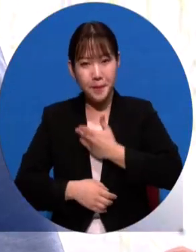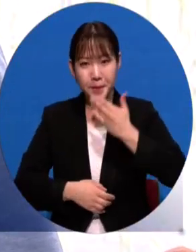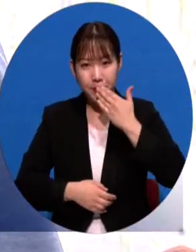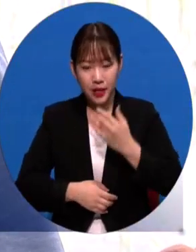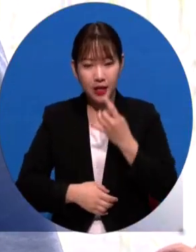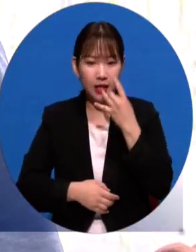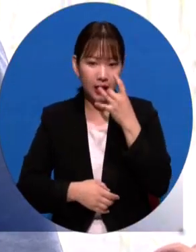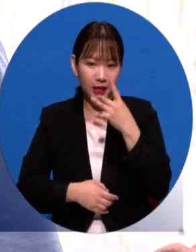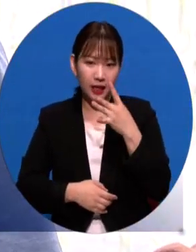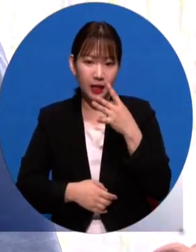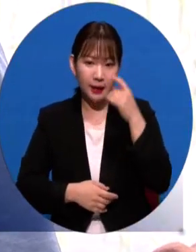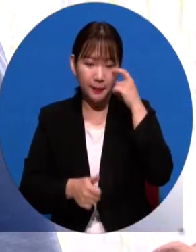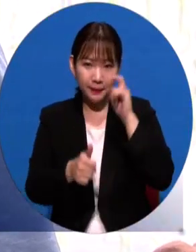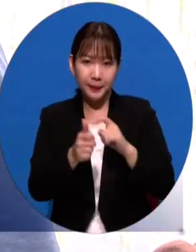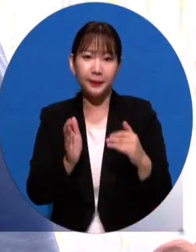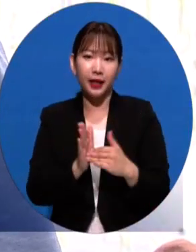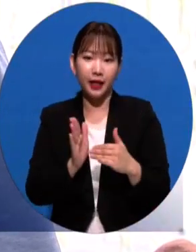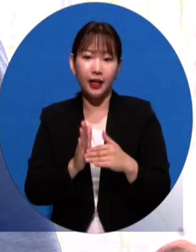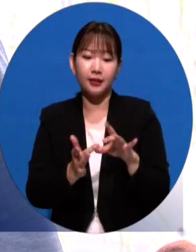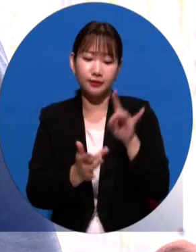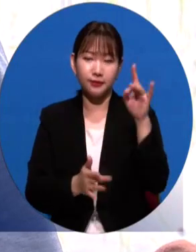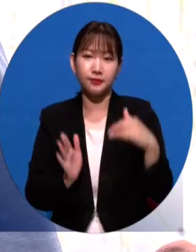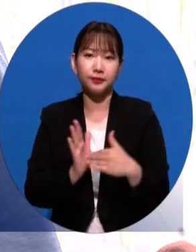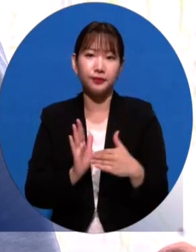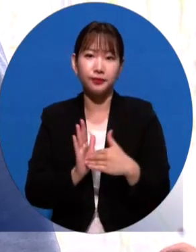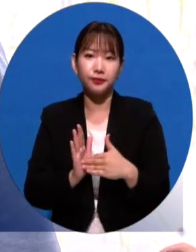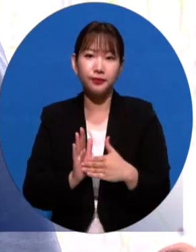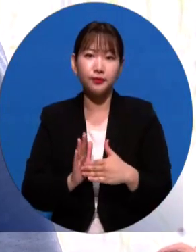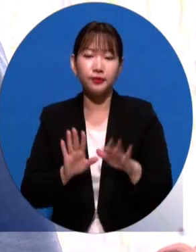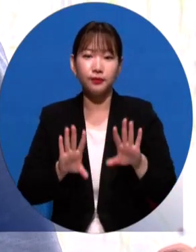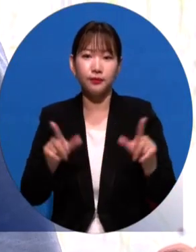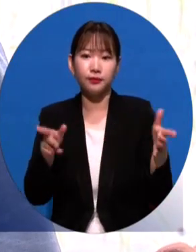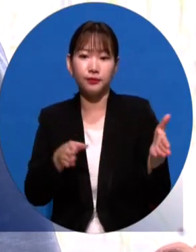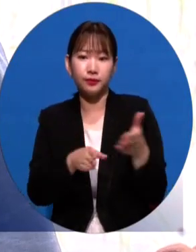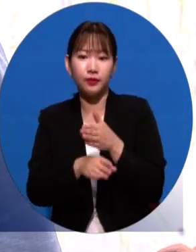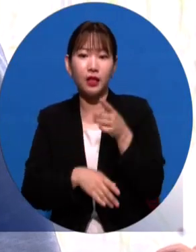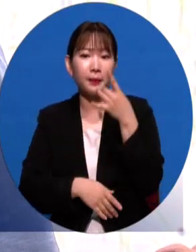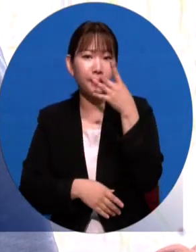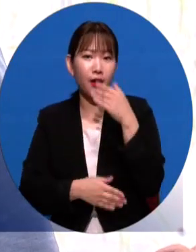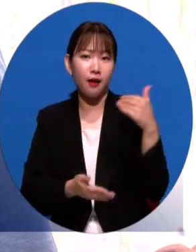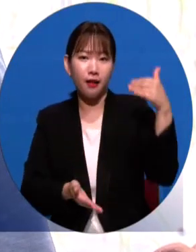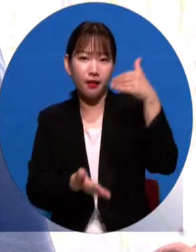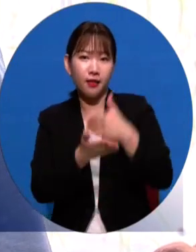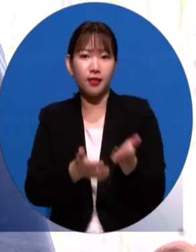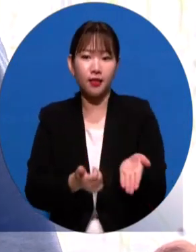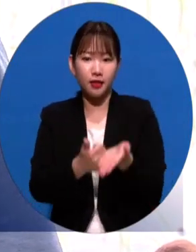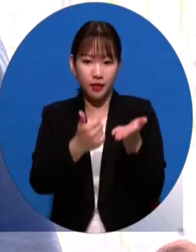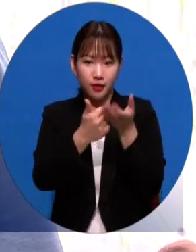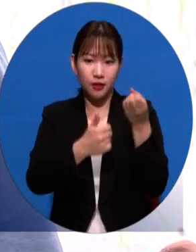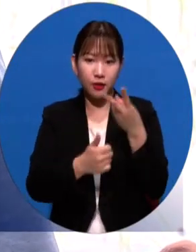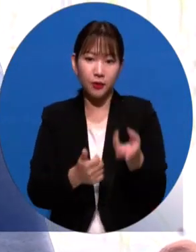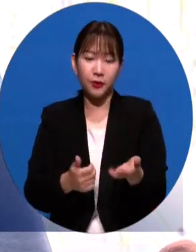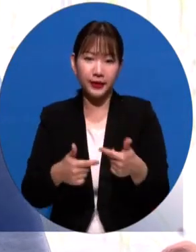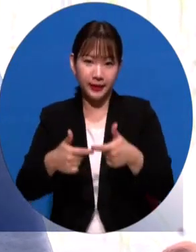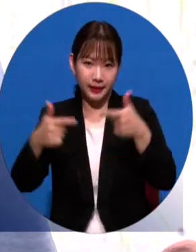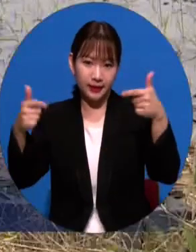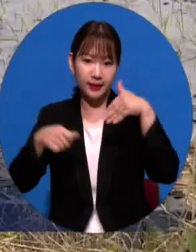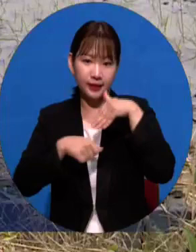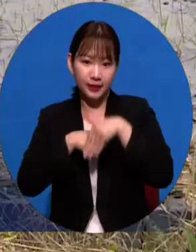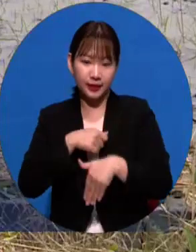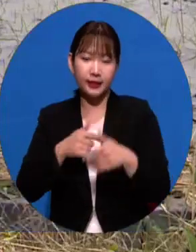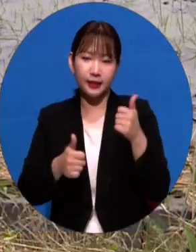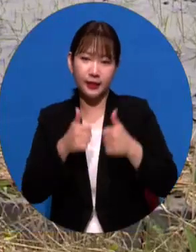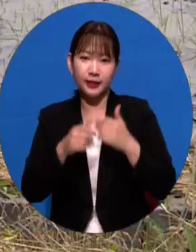벼를 발견을 했고요. 선발을 했고요. 올해부터는 그 벼를 그 대량 재배하는 증식하는